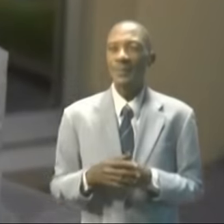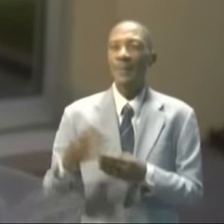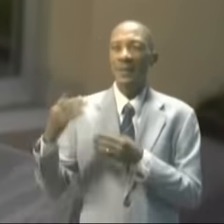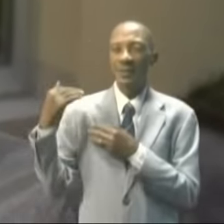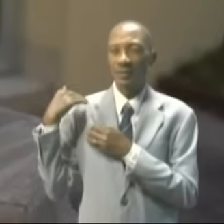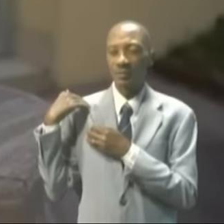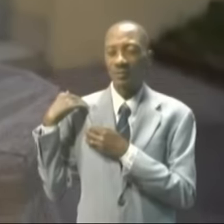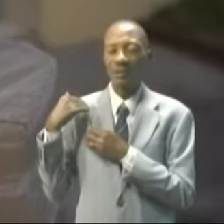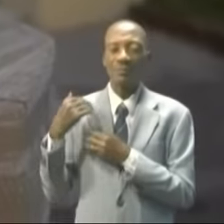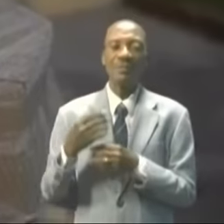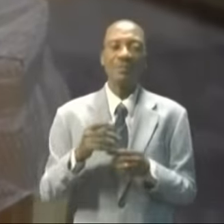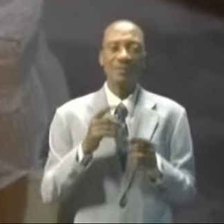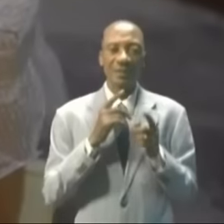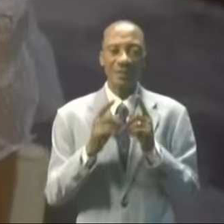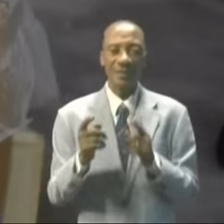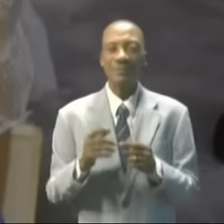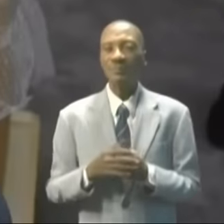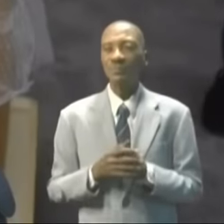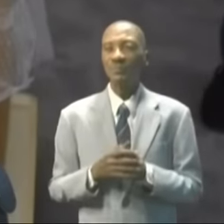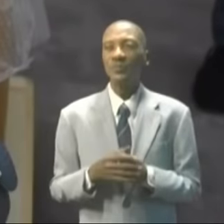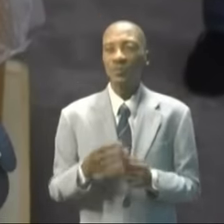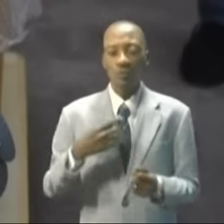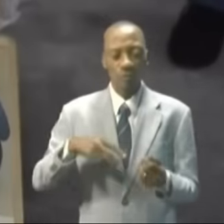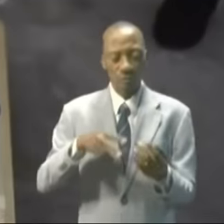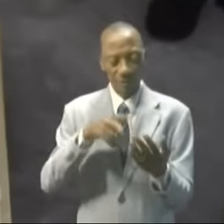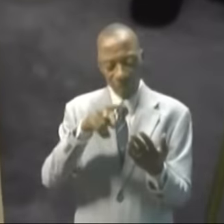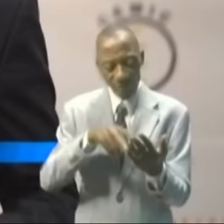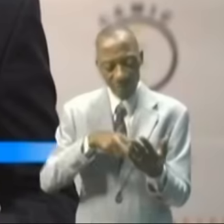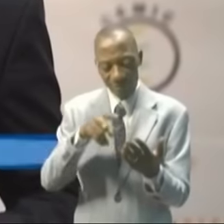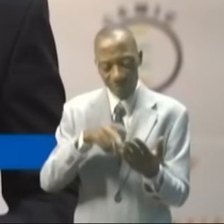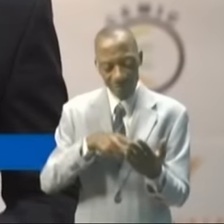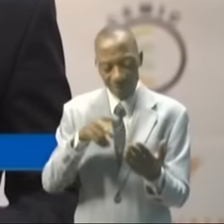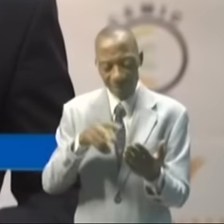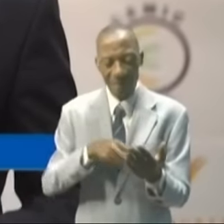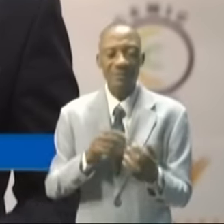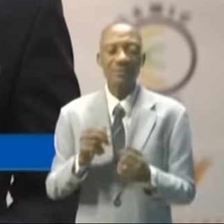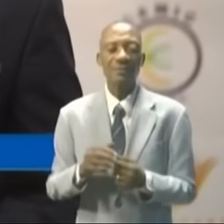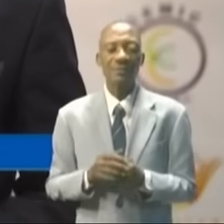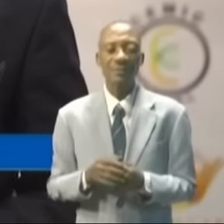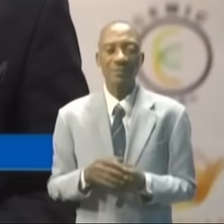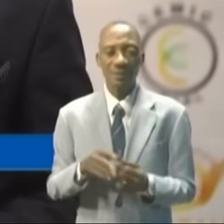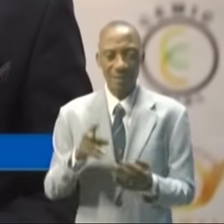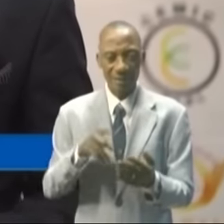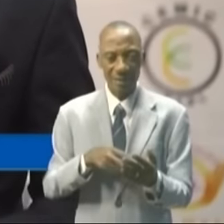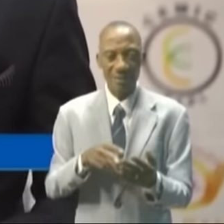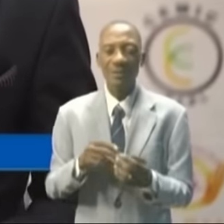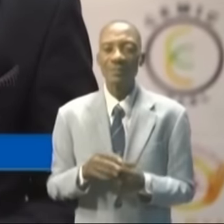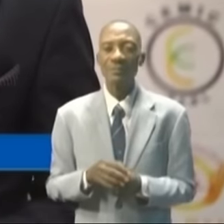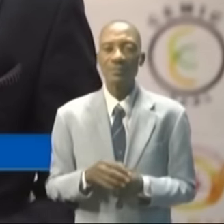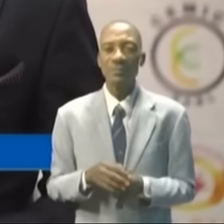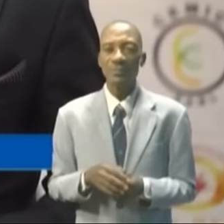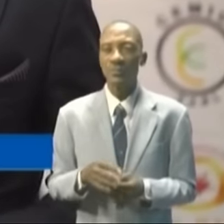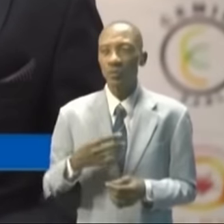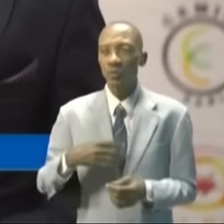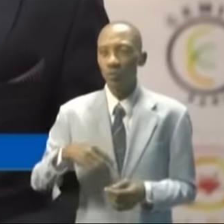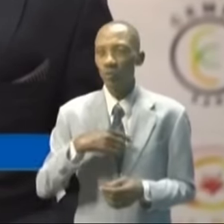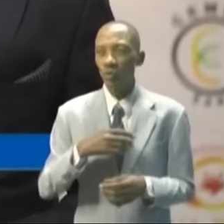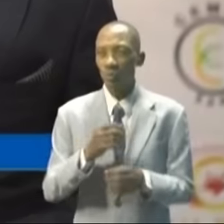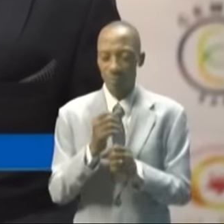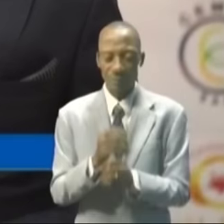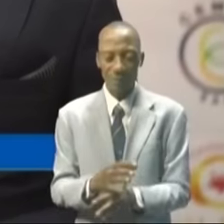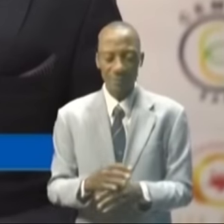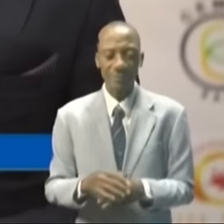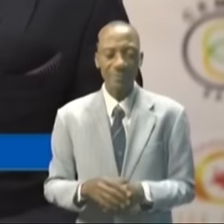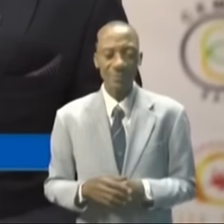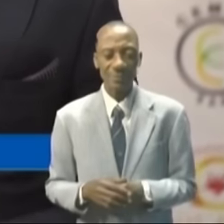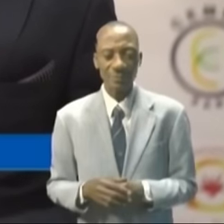Congolais. On doit essayer de faire des gestes dans ce sens pour aider nos frères et sœurs qui souffrent, qui n'ont pas de moyens. De se faire